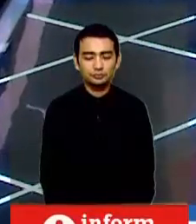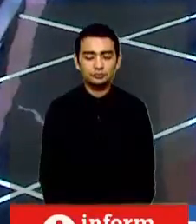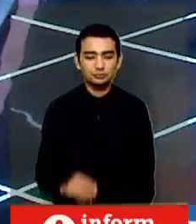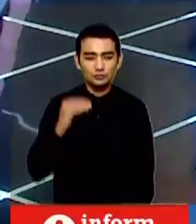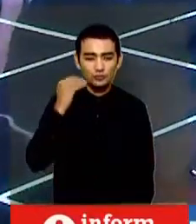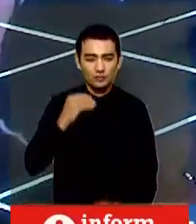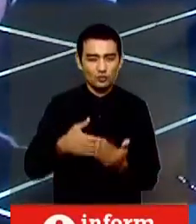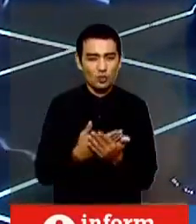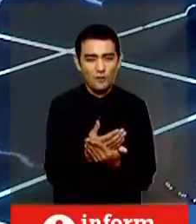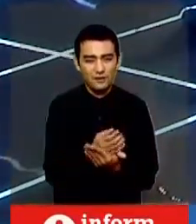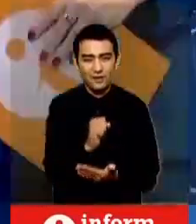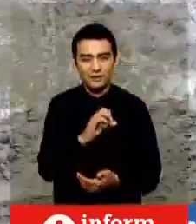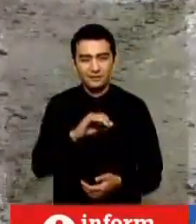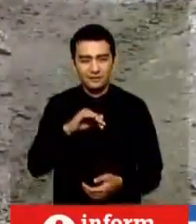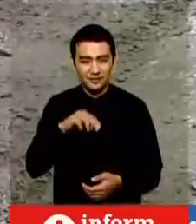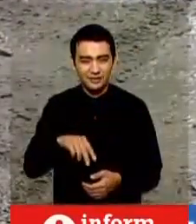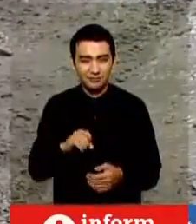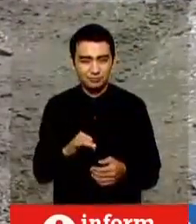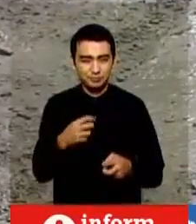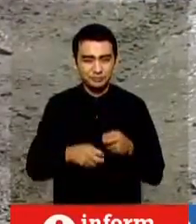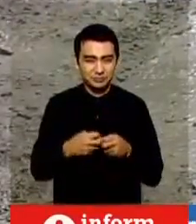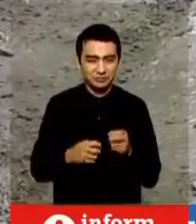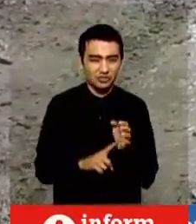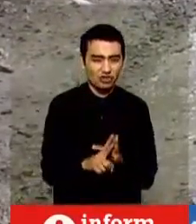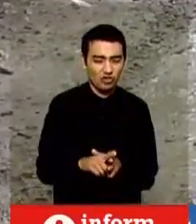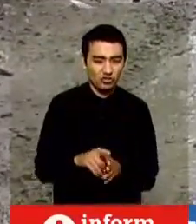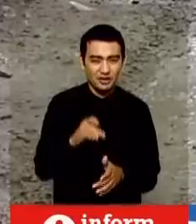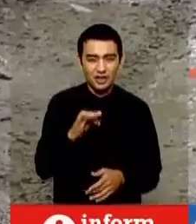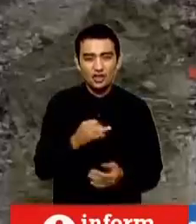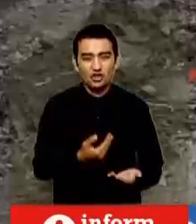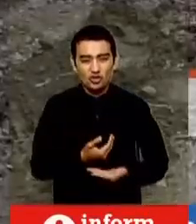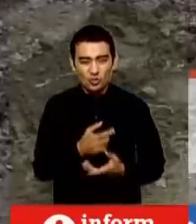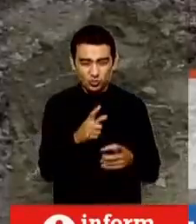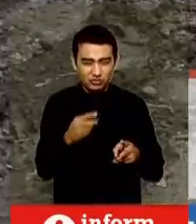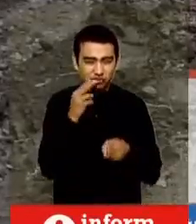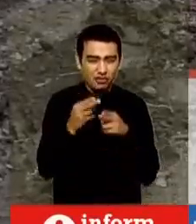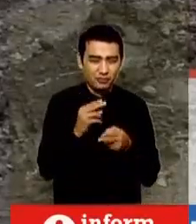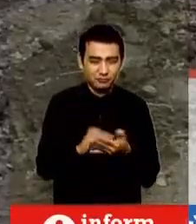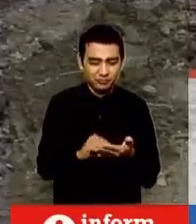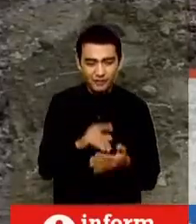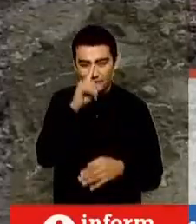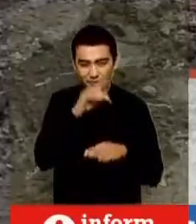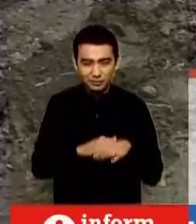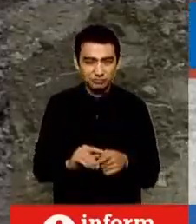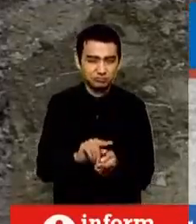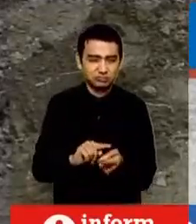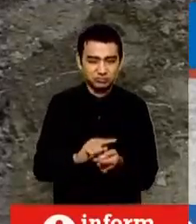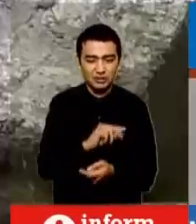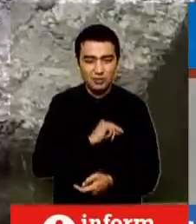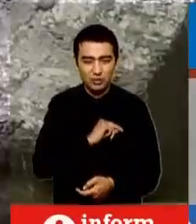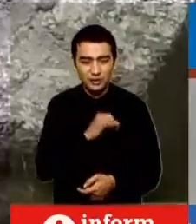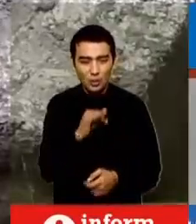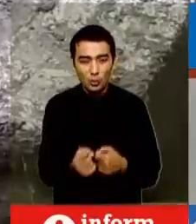В Актобе новый асфальт во дворе многоэтажек начал проваливаться. Жители пишут жалобы и требуют от Акимата переделать работу. Ведь,